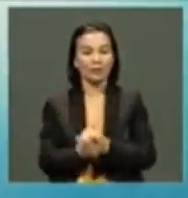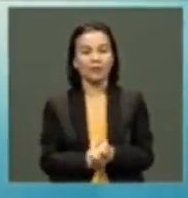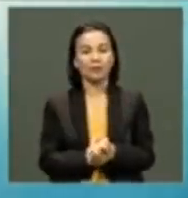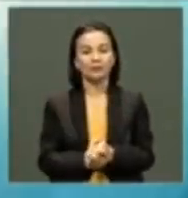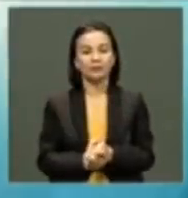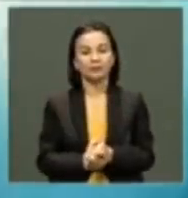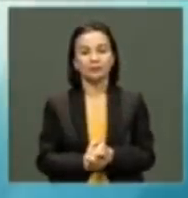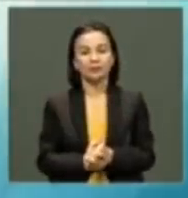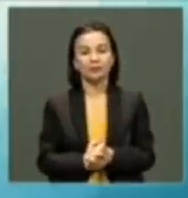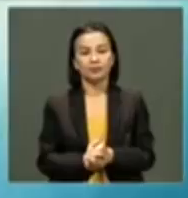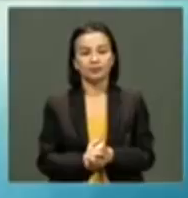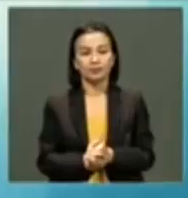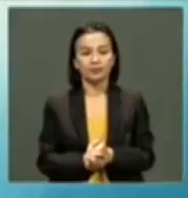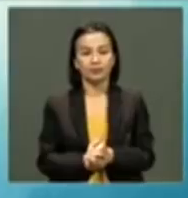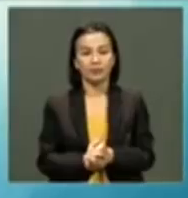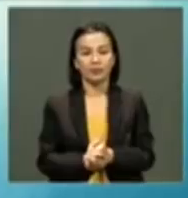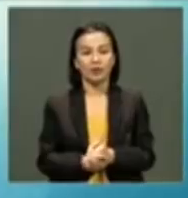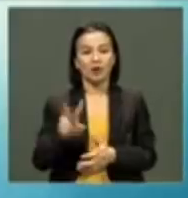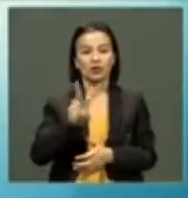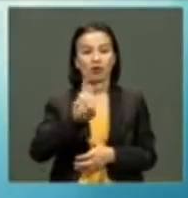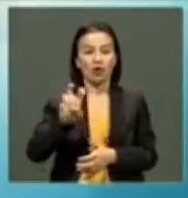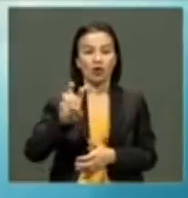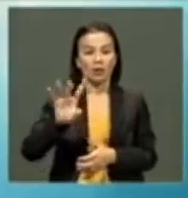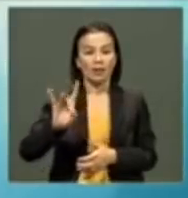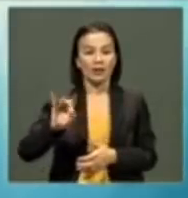อารายนะครับอยู่ที่ตัวเลข 283